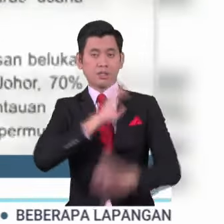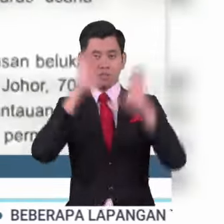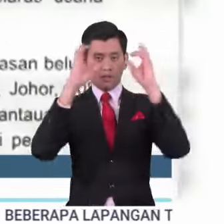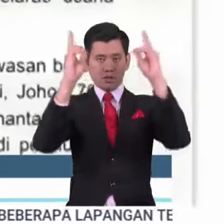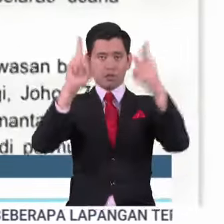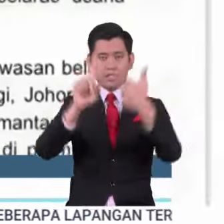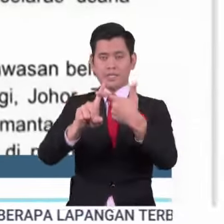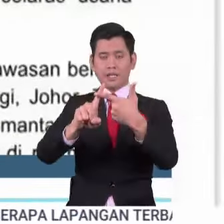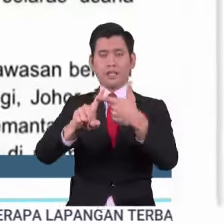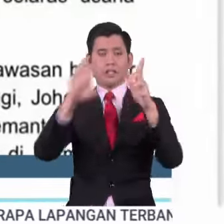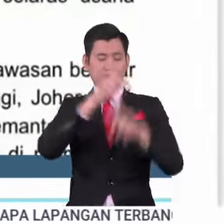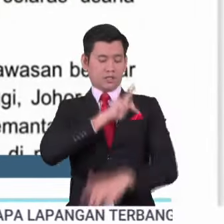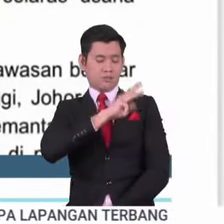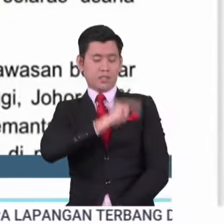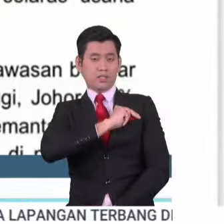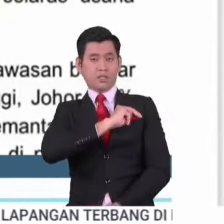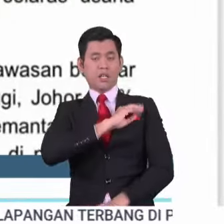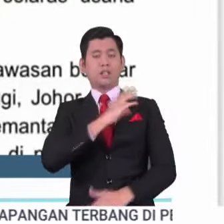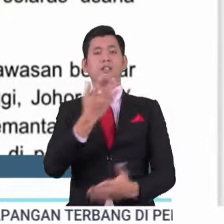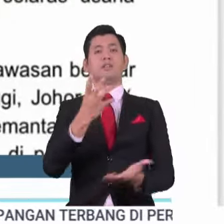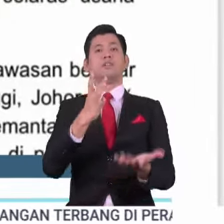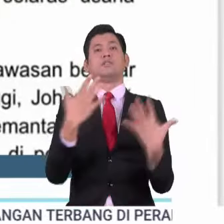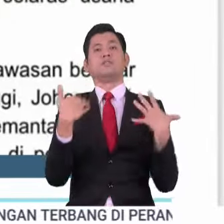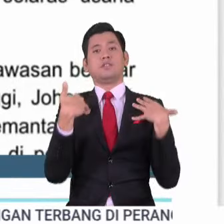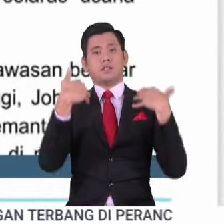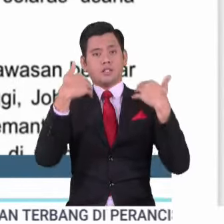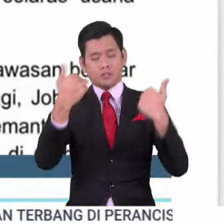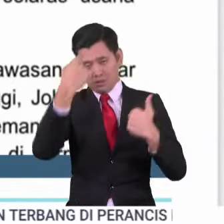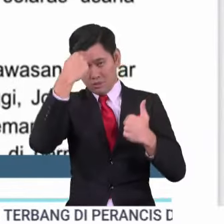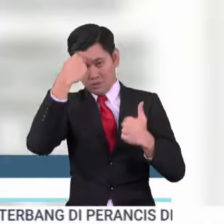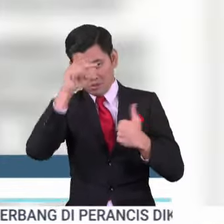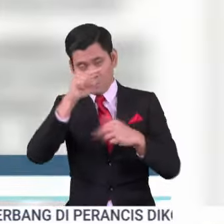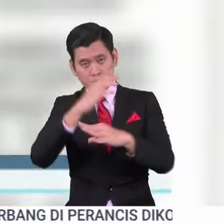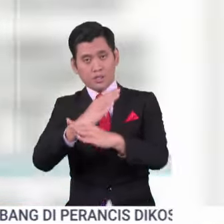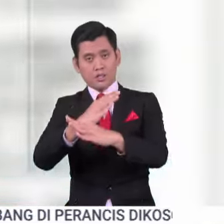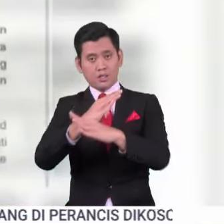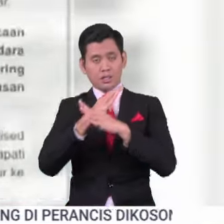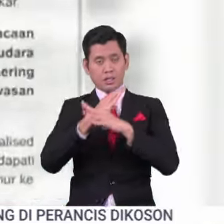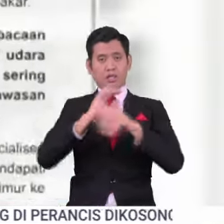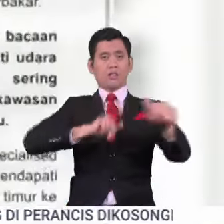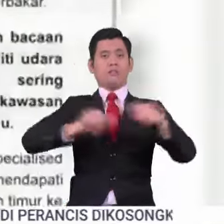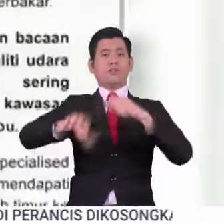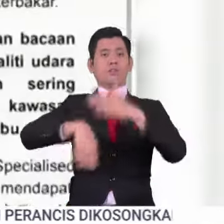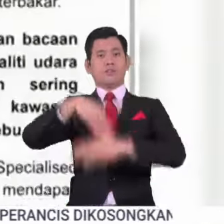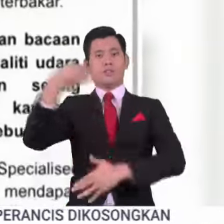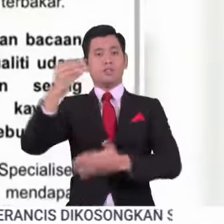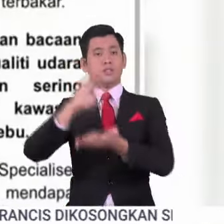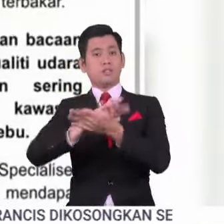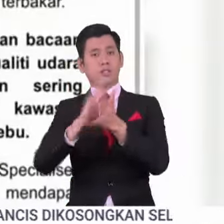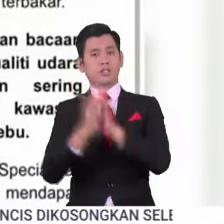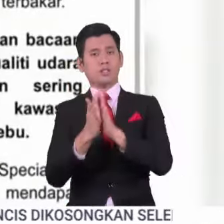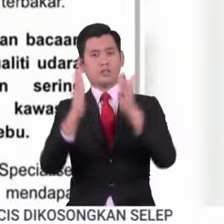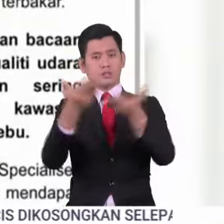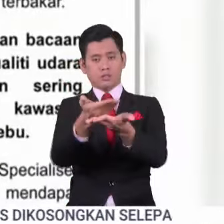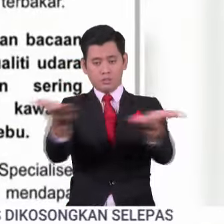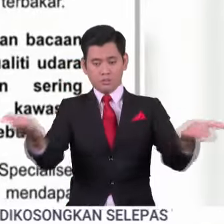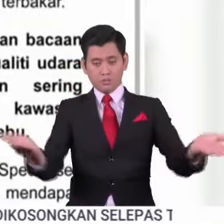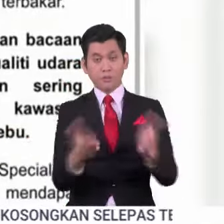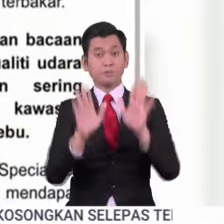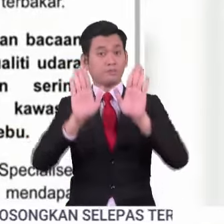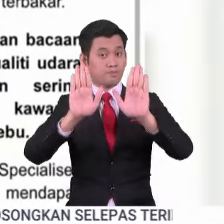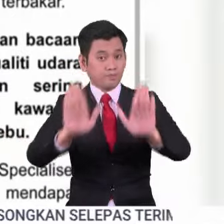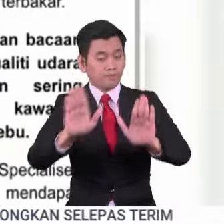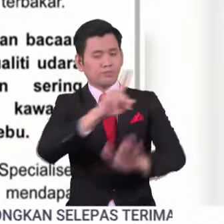kesihatan bagi mengambil tindakan menghentikan aktiviti luar orang awam turut diminta sentiasa berhati-hati dan peka